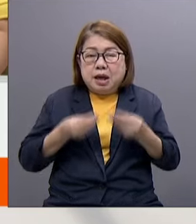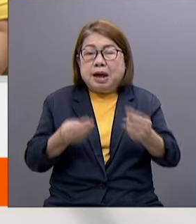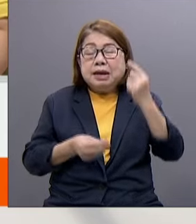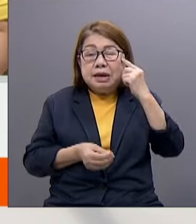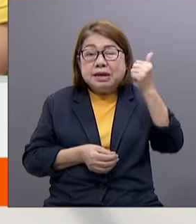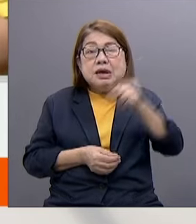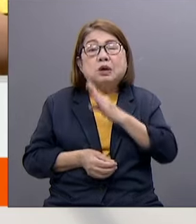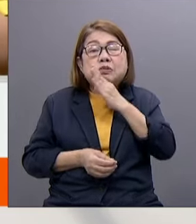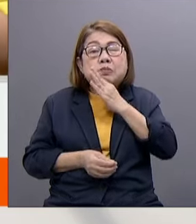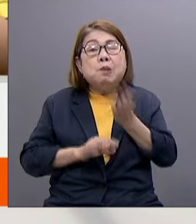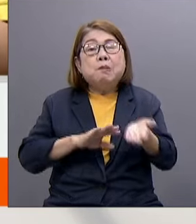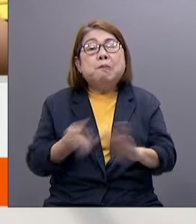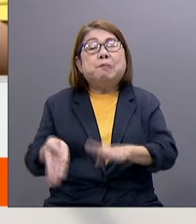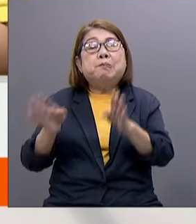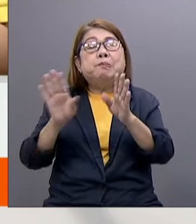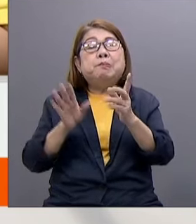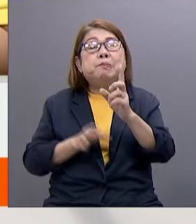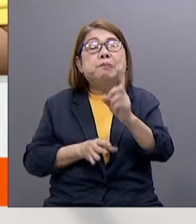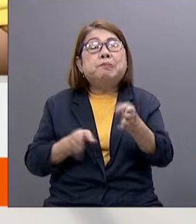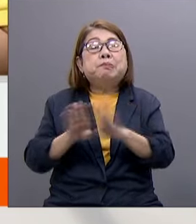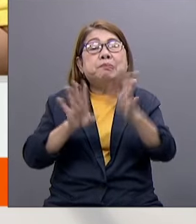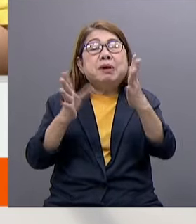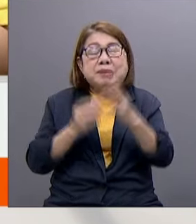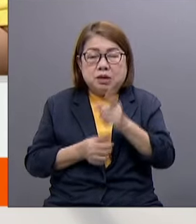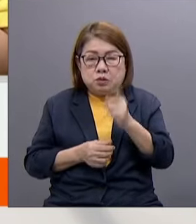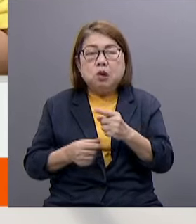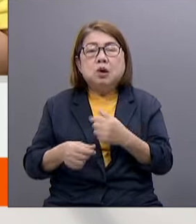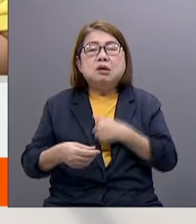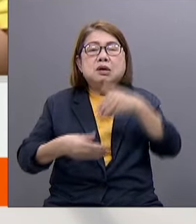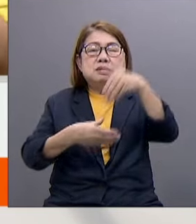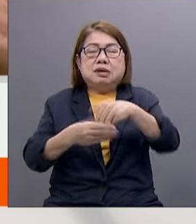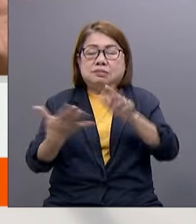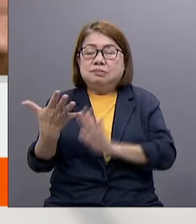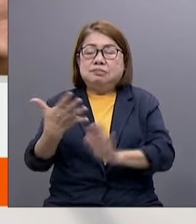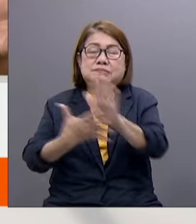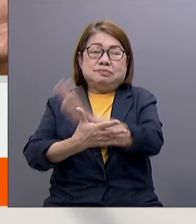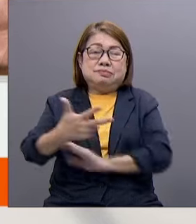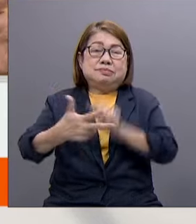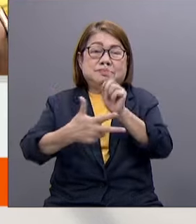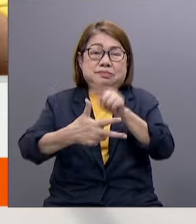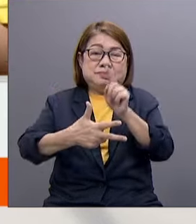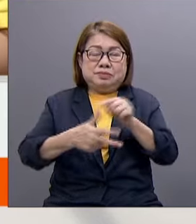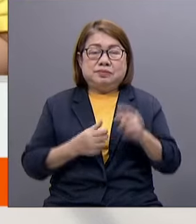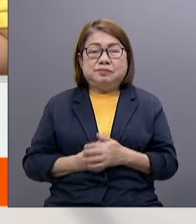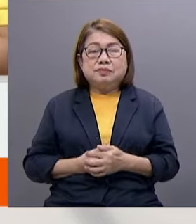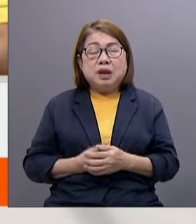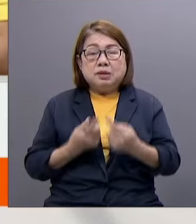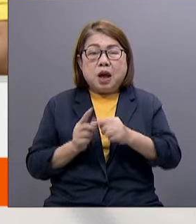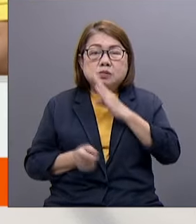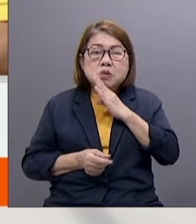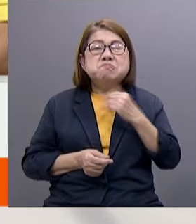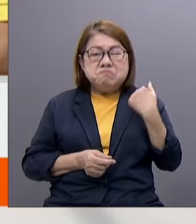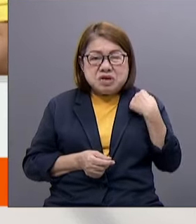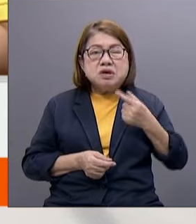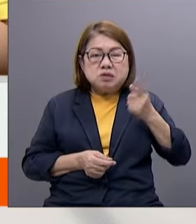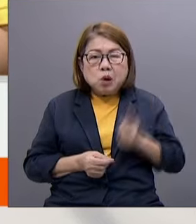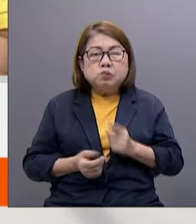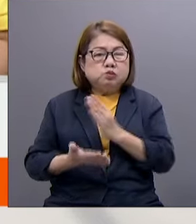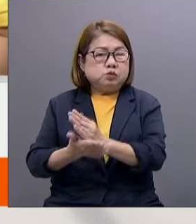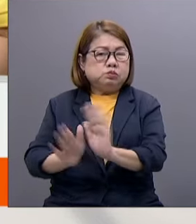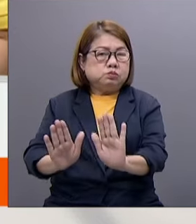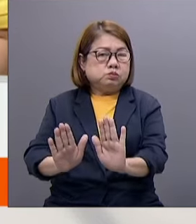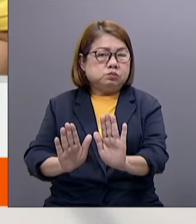ไปต่อทุกอย่างกระบวนการมันก็คงไม่มีอะไรที่จะต้องมาขัดข้องกันแล้วแต่ถ้าสมมุติว่ามันมีเหตุให้ต้องสะดุดเนี่ยแล้ว